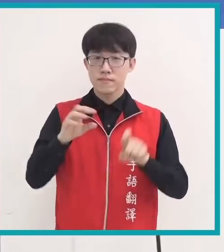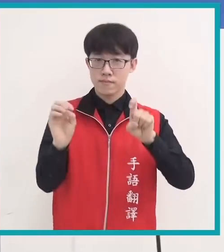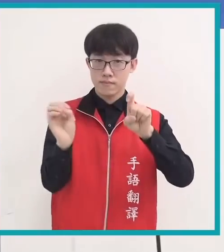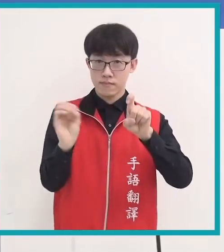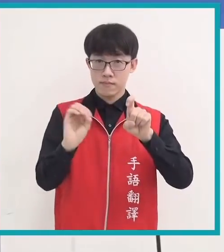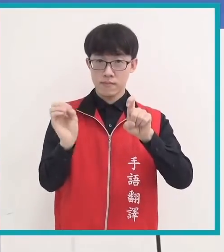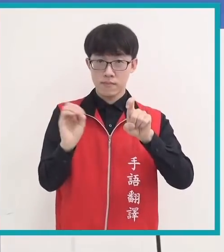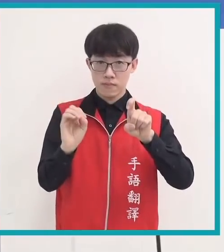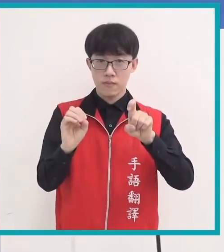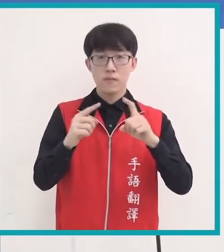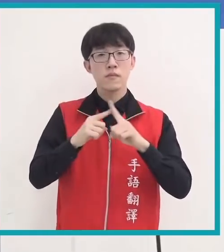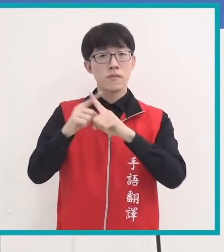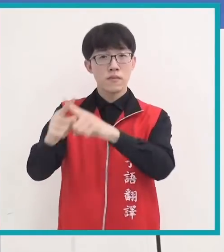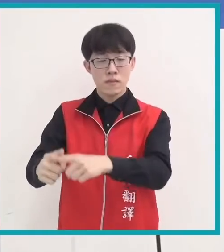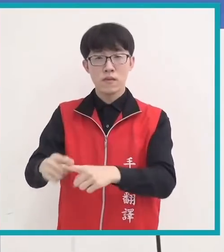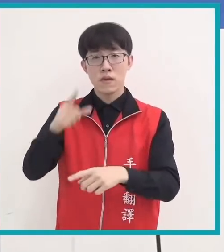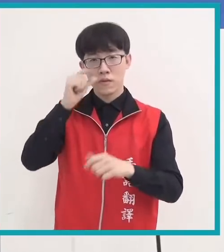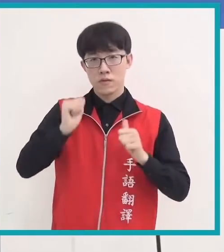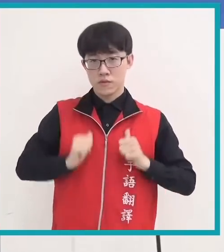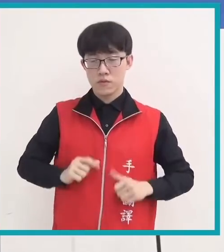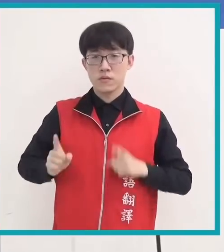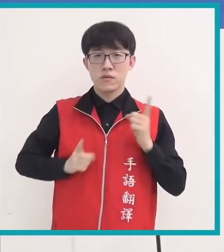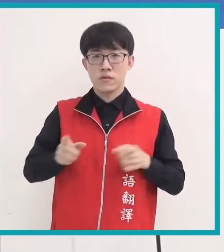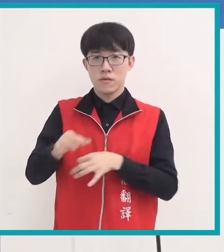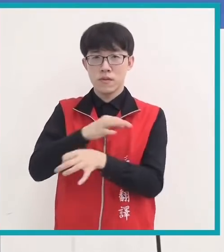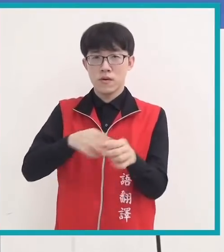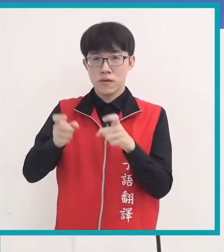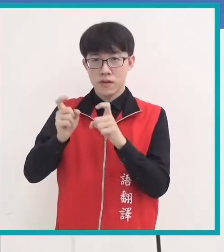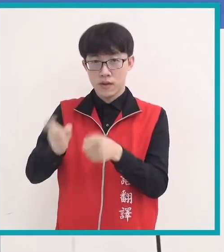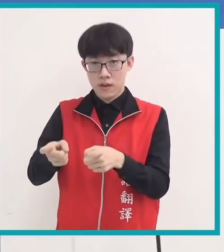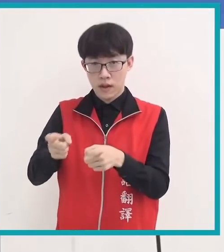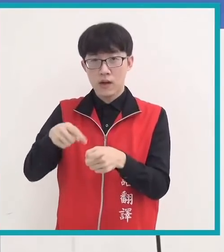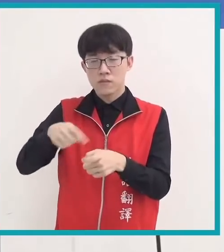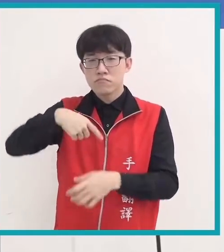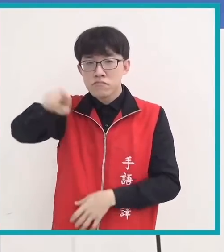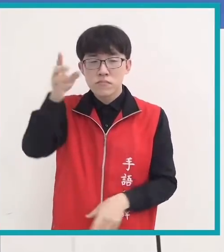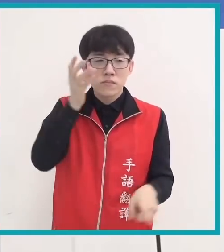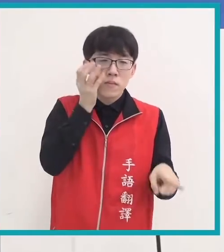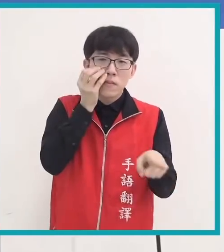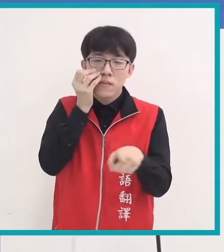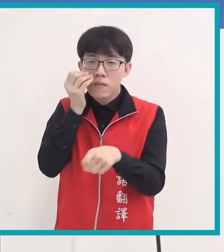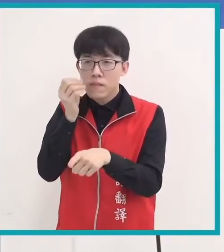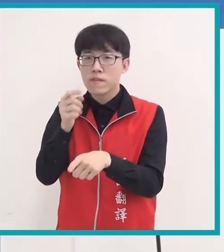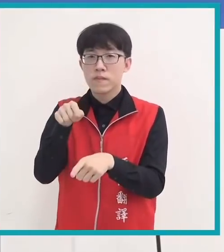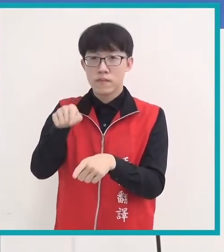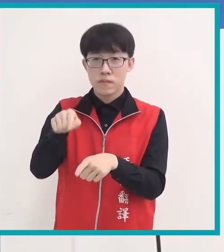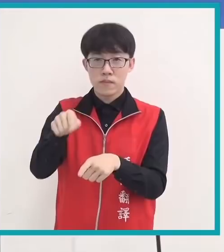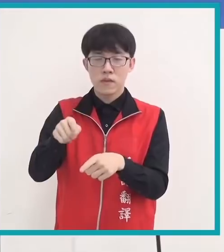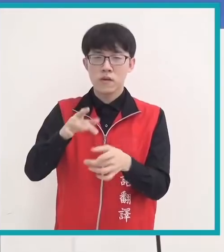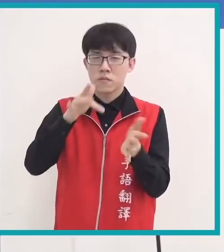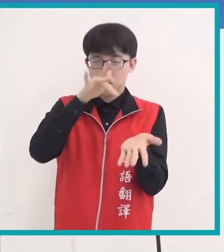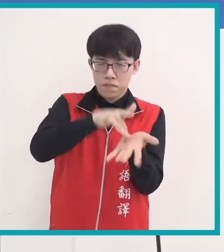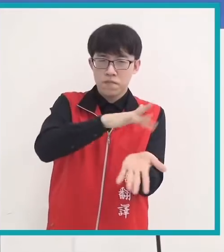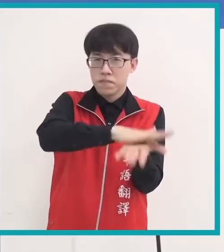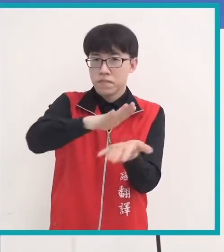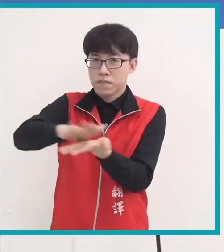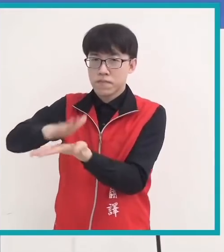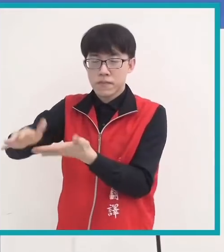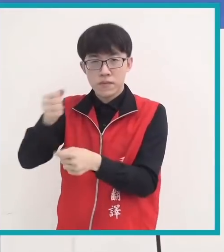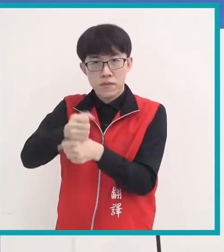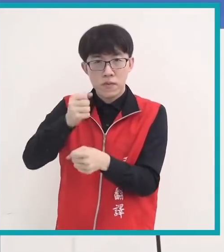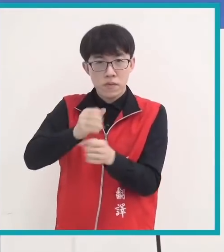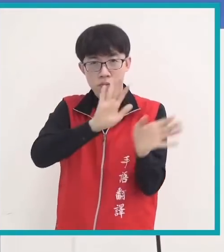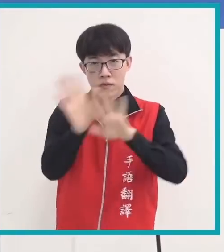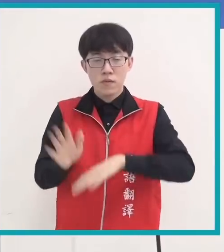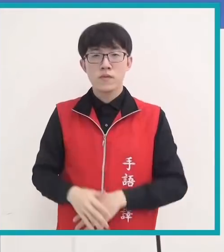会在远雄自由贸易港来看这个大清销的情况。那后续的工作，哦，下午我们